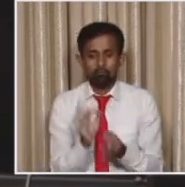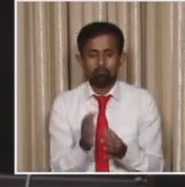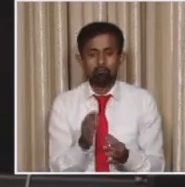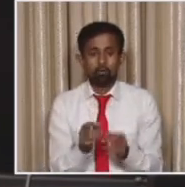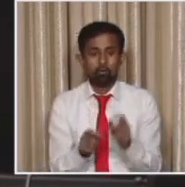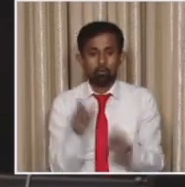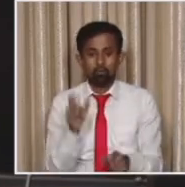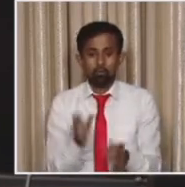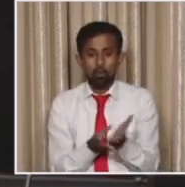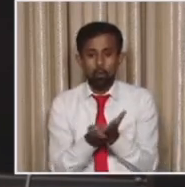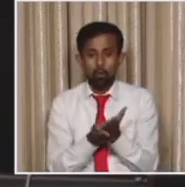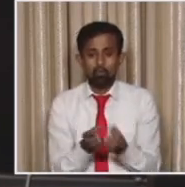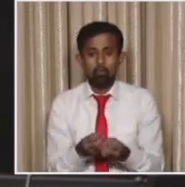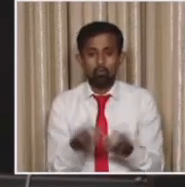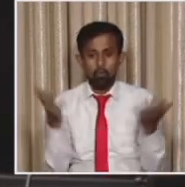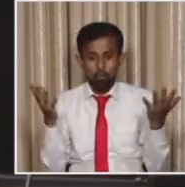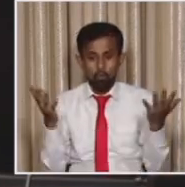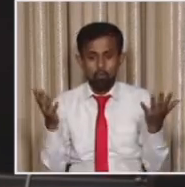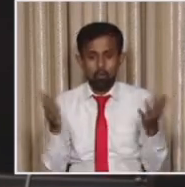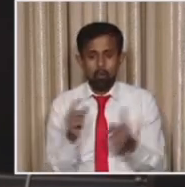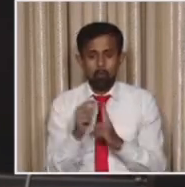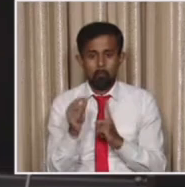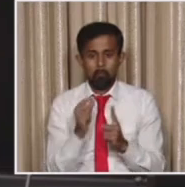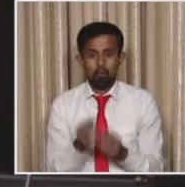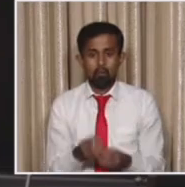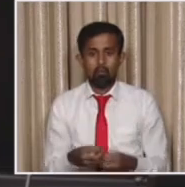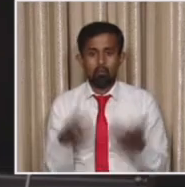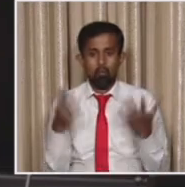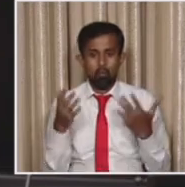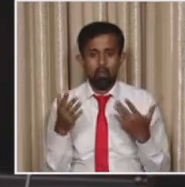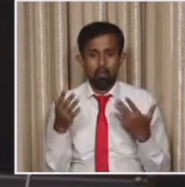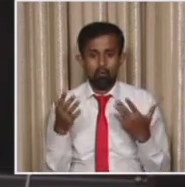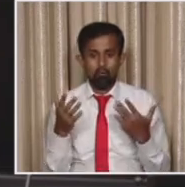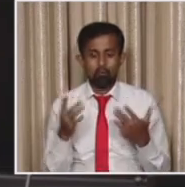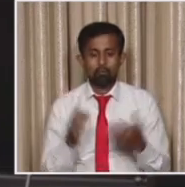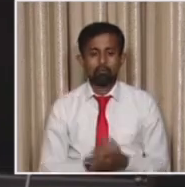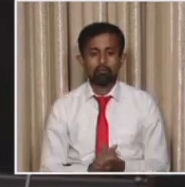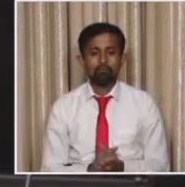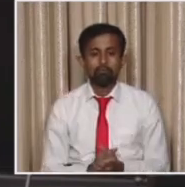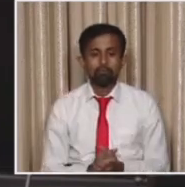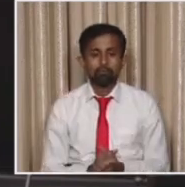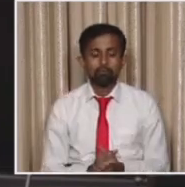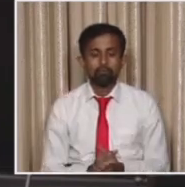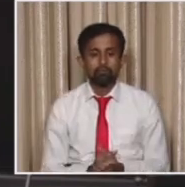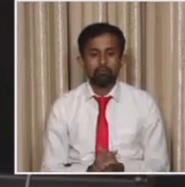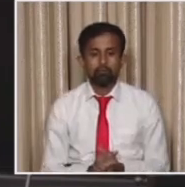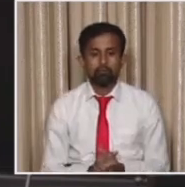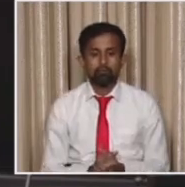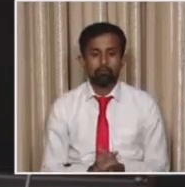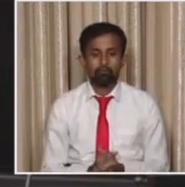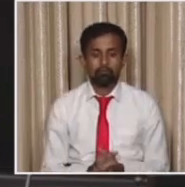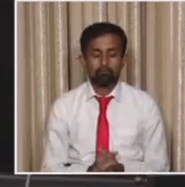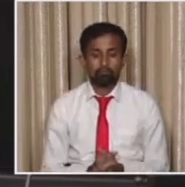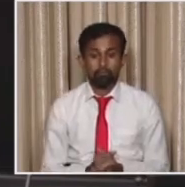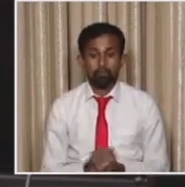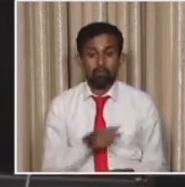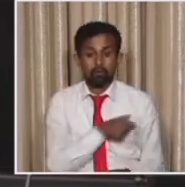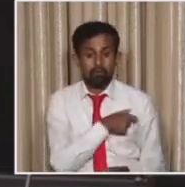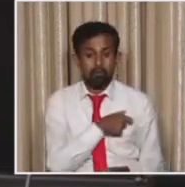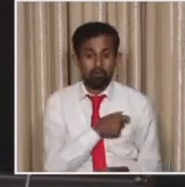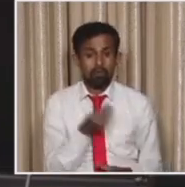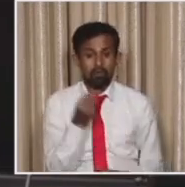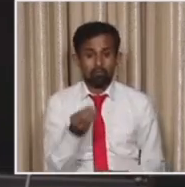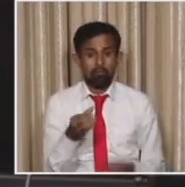දැම්මා, කෝච්චි වල බෝම්බ තිබුණා, මේ පාර්ලිමේන්තුවටත් බෝම්බ ගැහුවා එක කණ්ඩායමක්. ඒ නිසා ඒ වට නායකත්වයේ